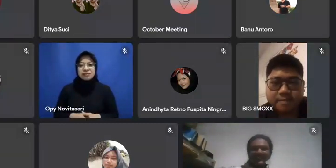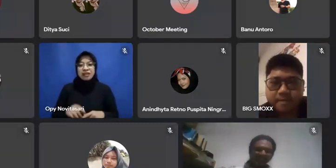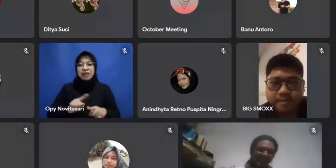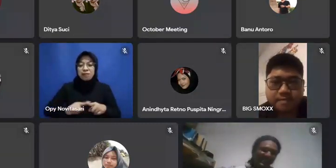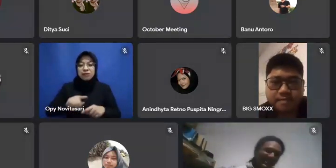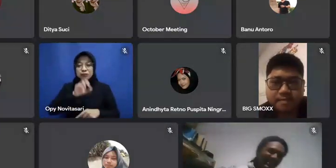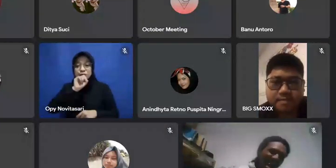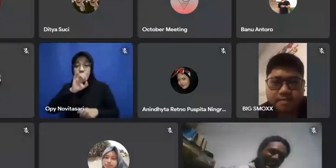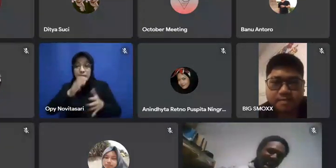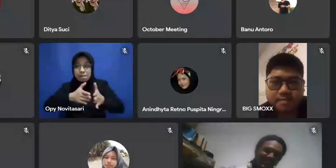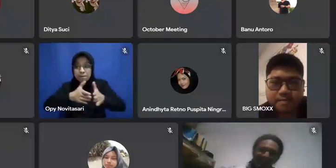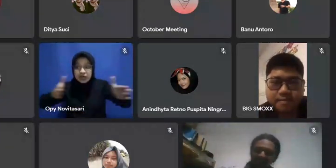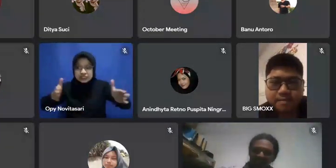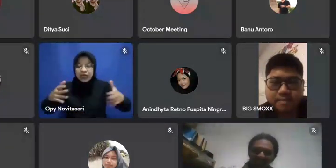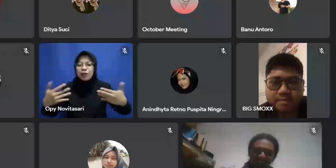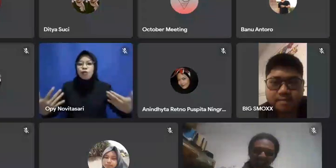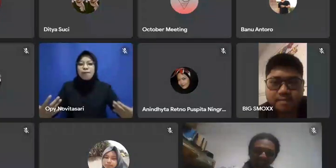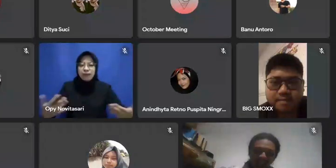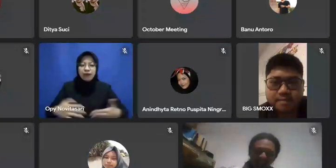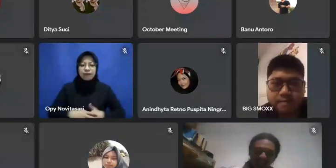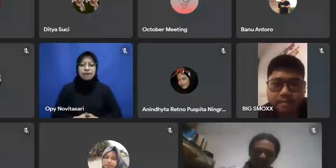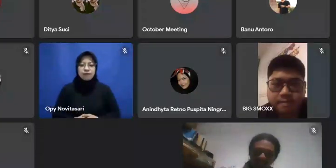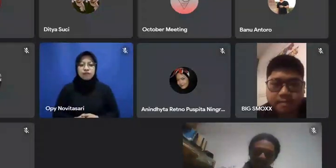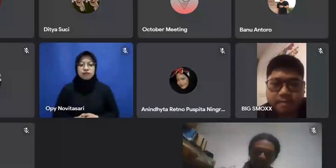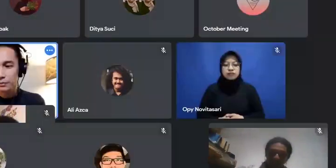panjangnya itu bahwa